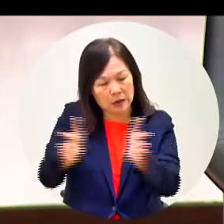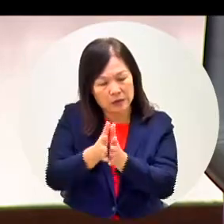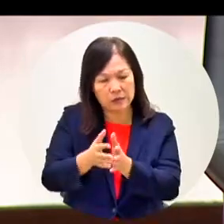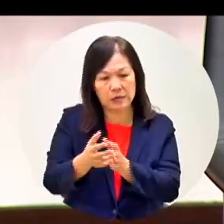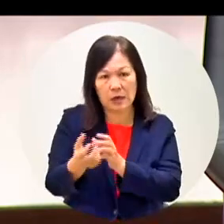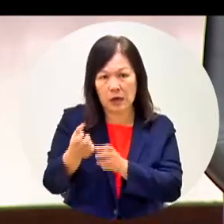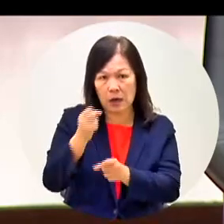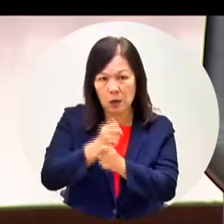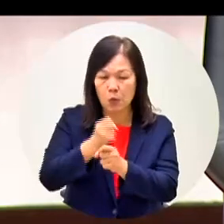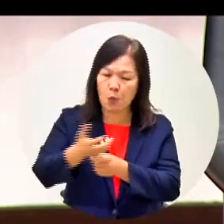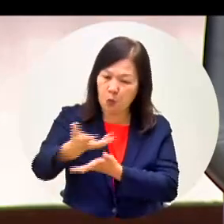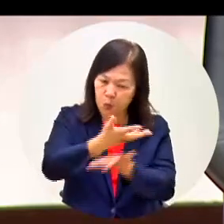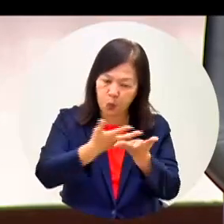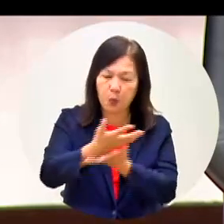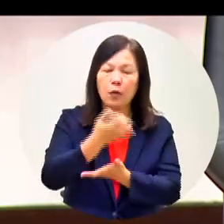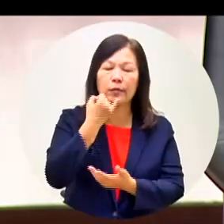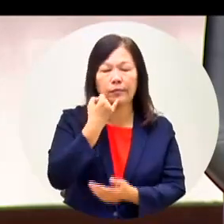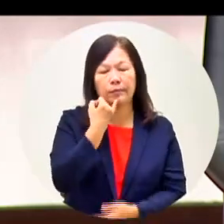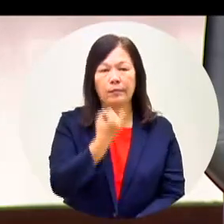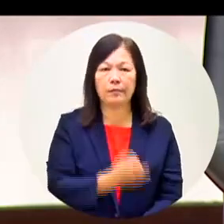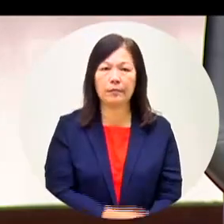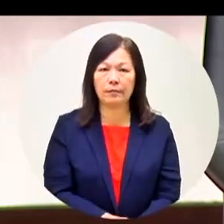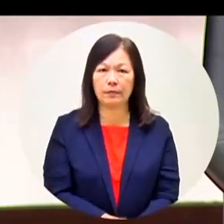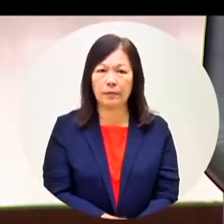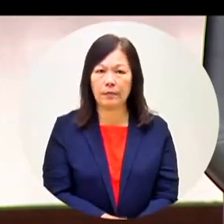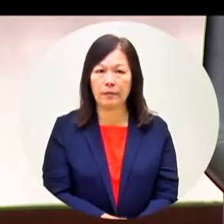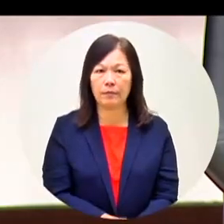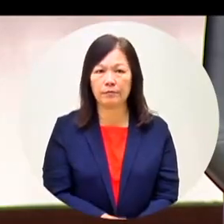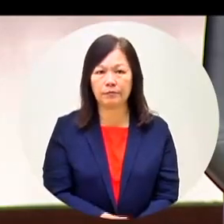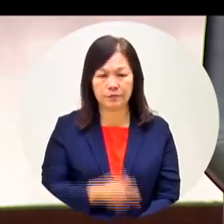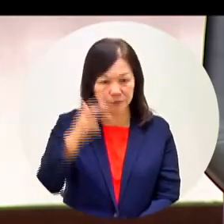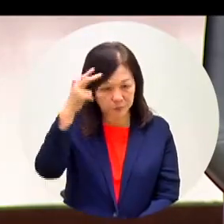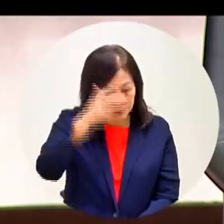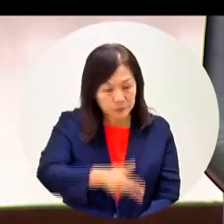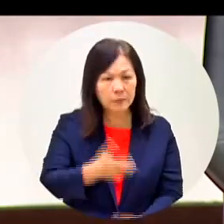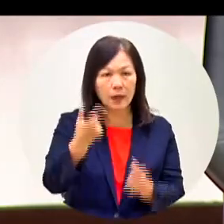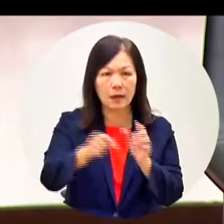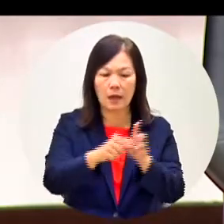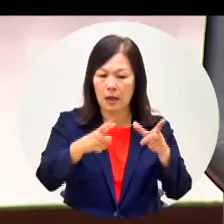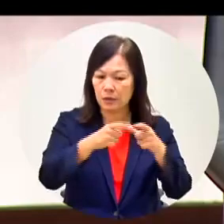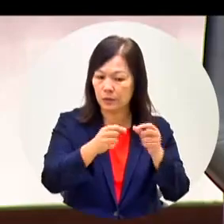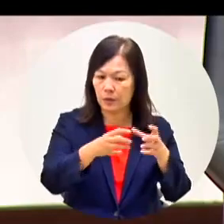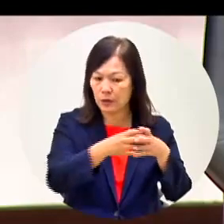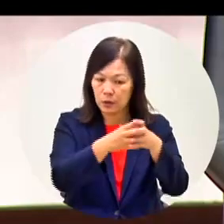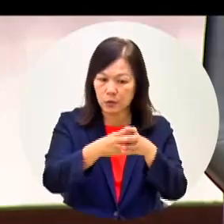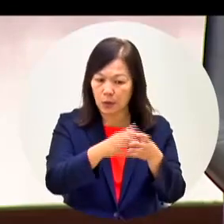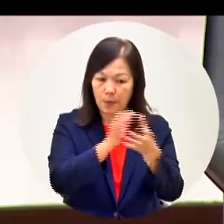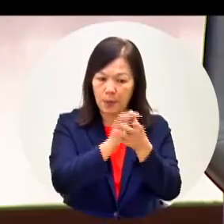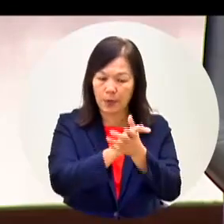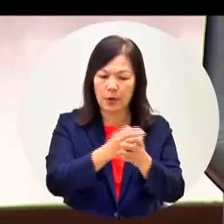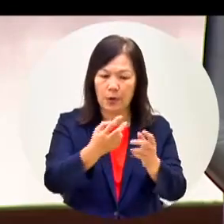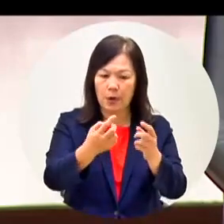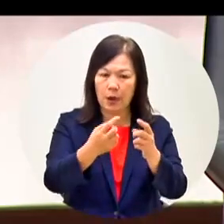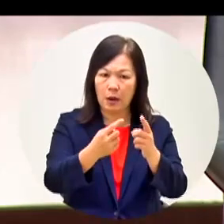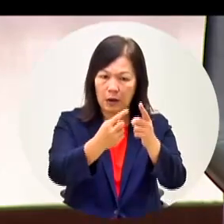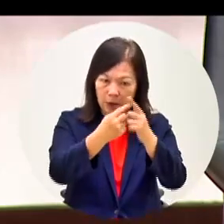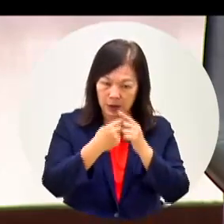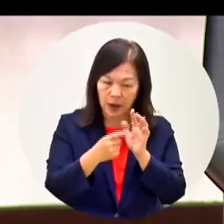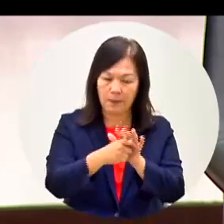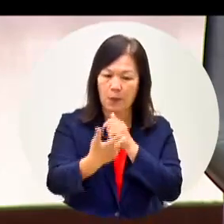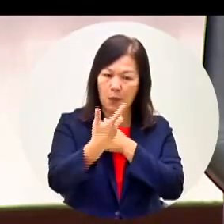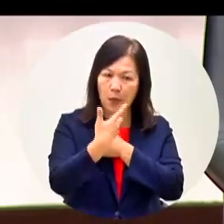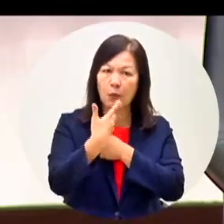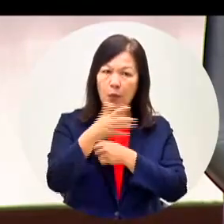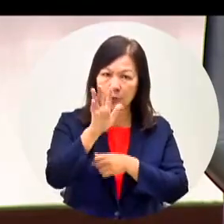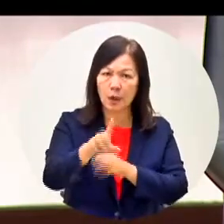以甚至下个礼拜呢，也有日本的团体要来议会拜访本席，希望是不是也能够促成未来